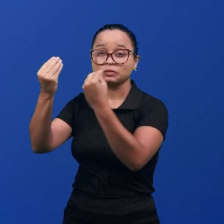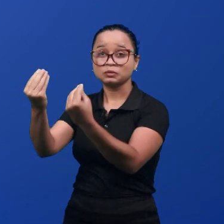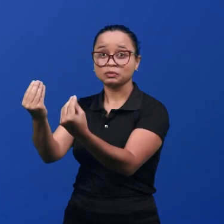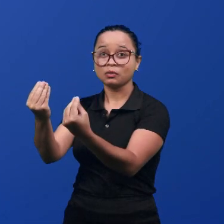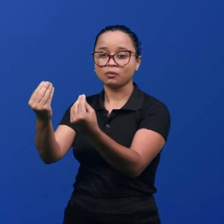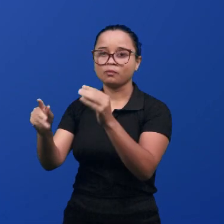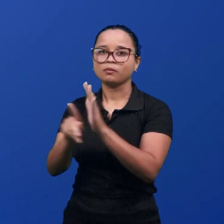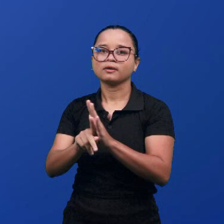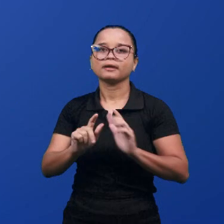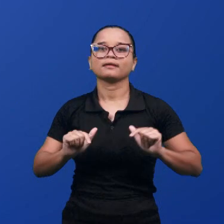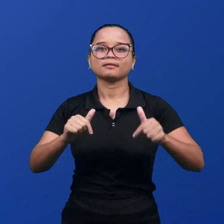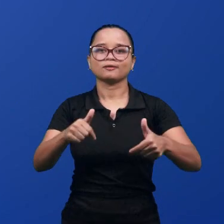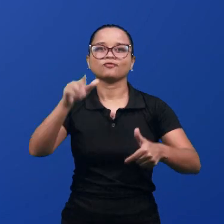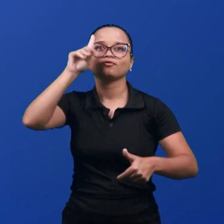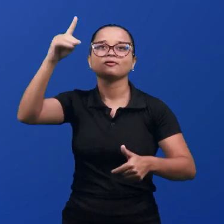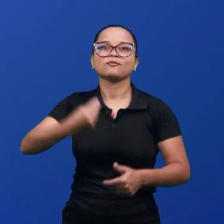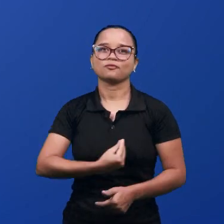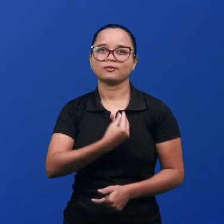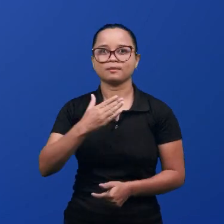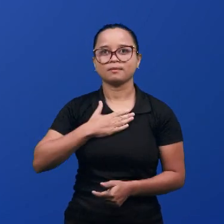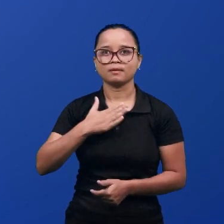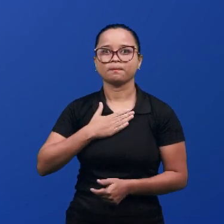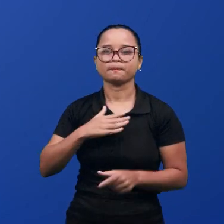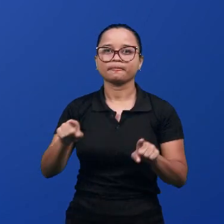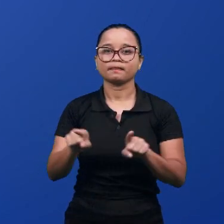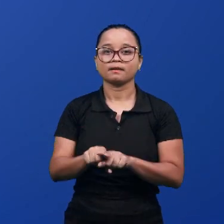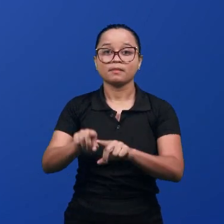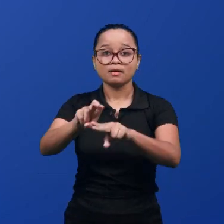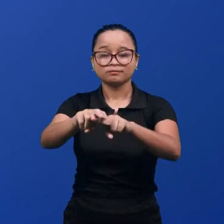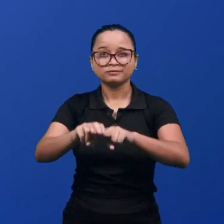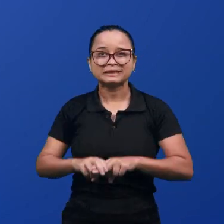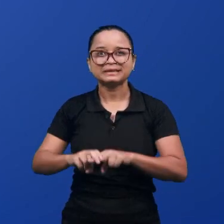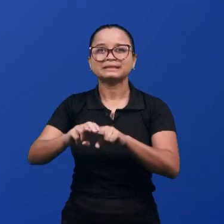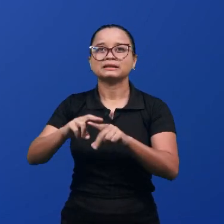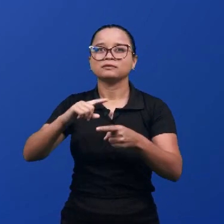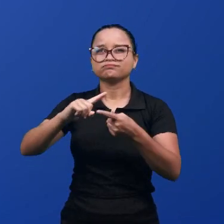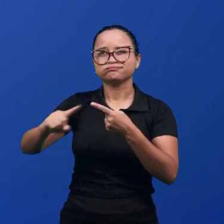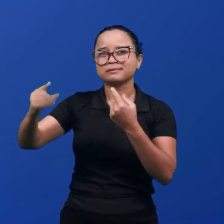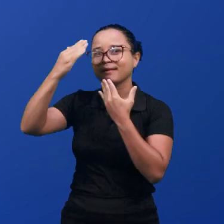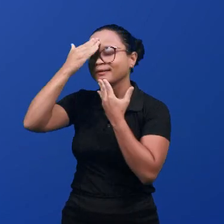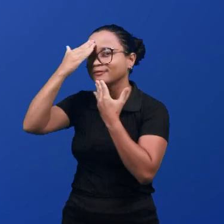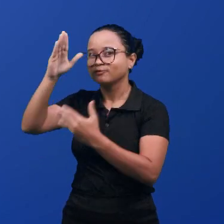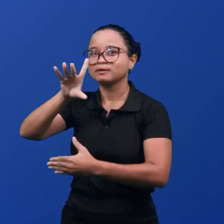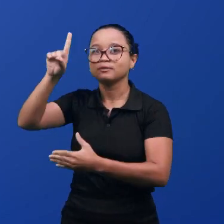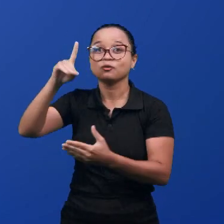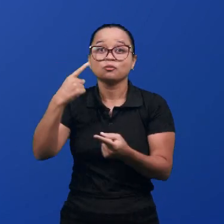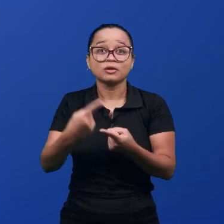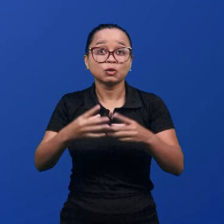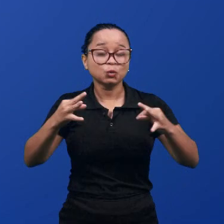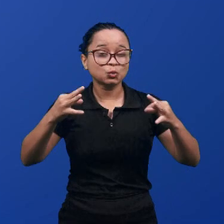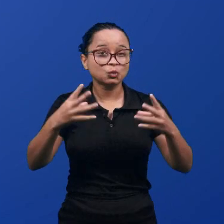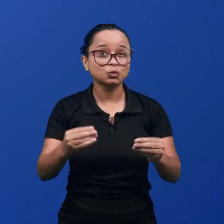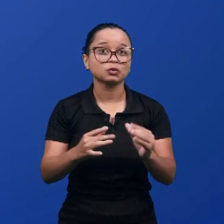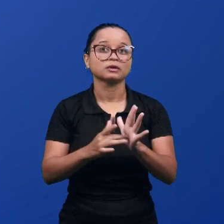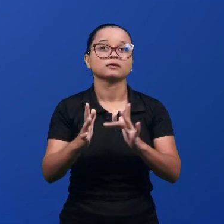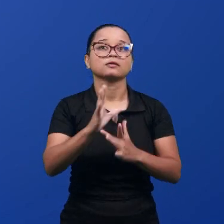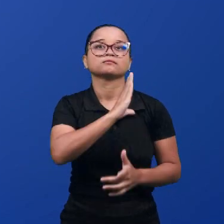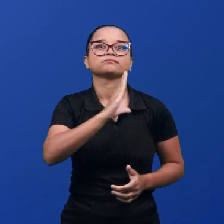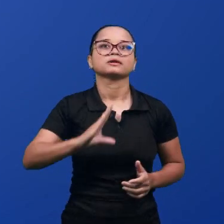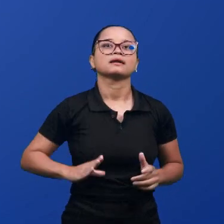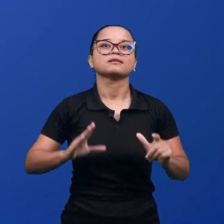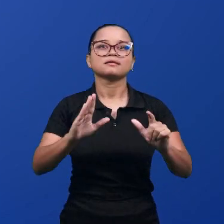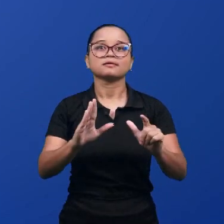La raison est la gratitude à Dieu pour tout ce que, pour ce que Jésus-Christ, pour son